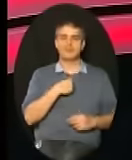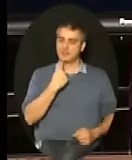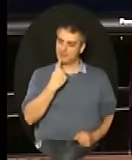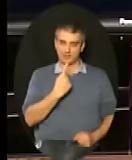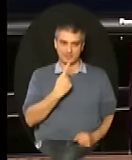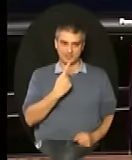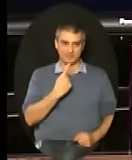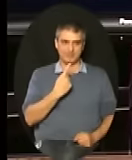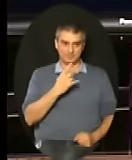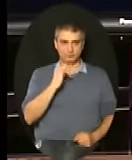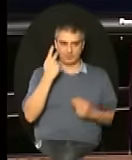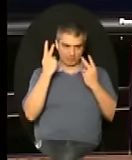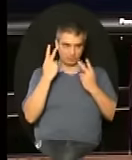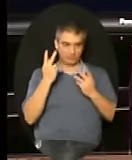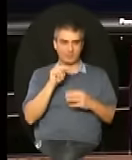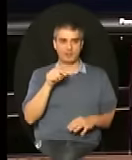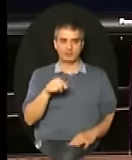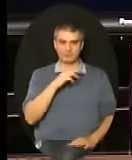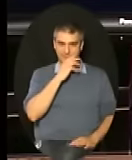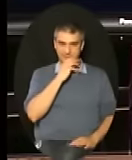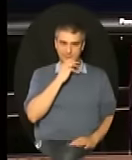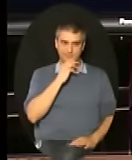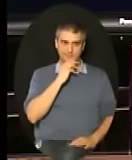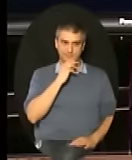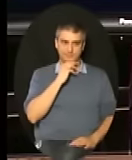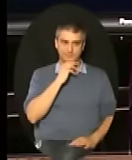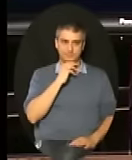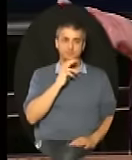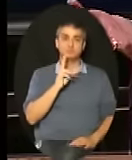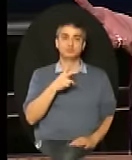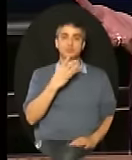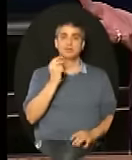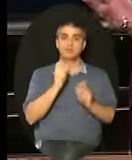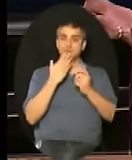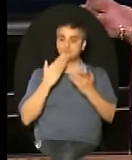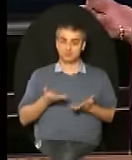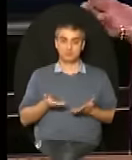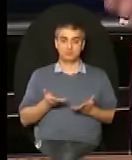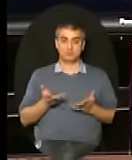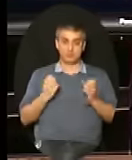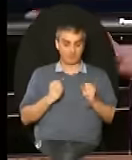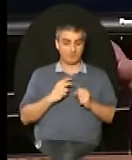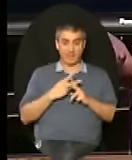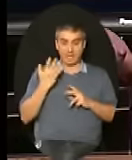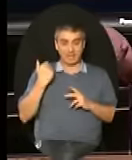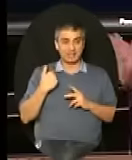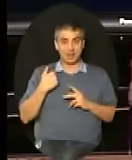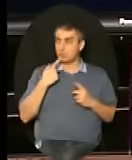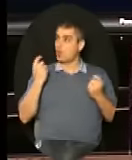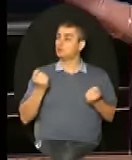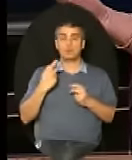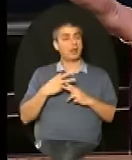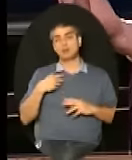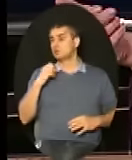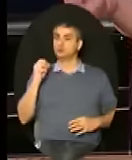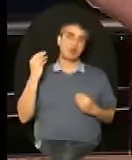הדברים שהם כן חשובים לעניין. יש הרבה אזרחים ישראלים שבטוחים שאם רק הייתה לנו הסברה, רק